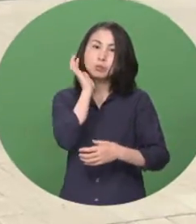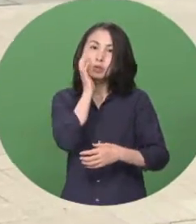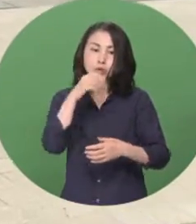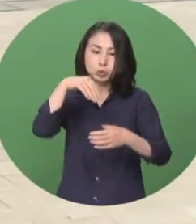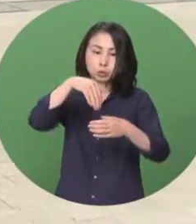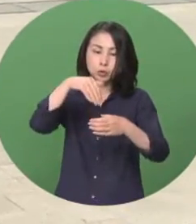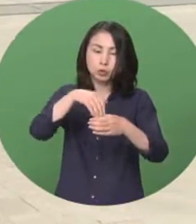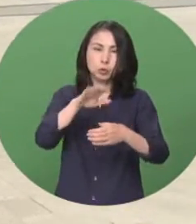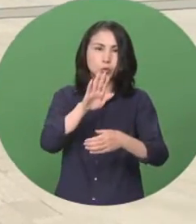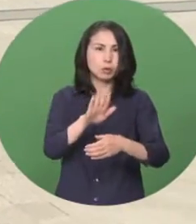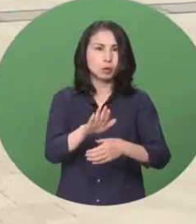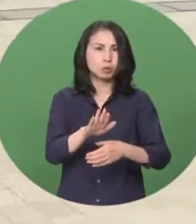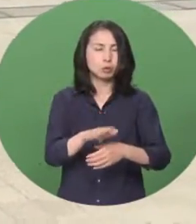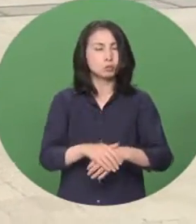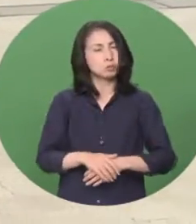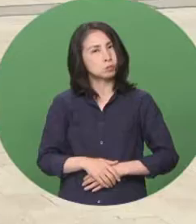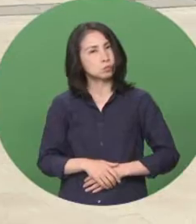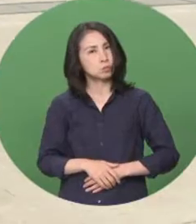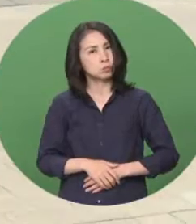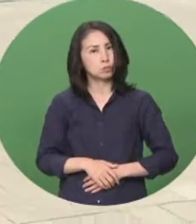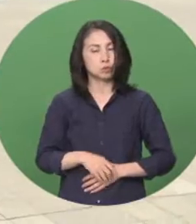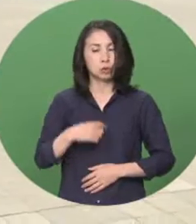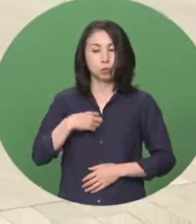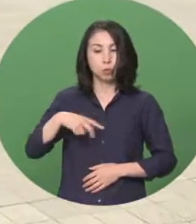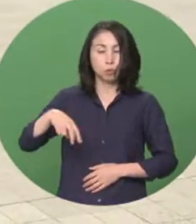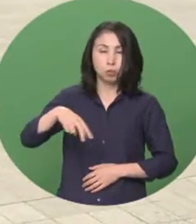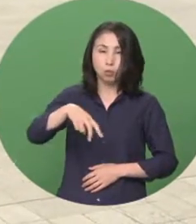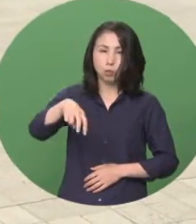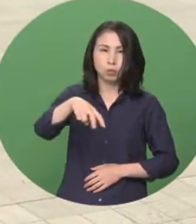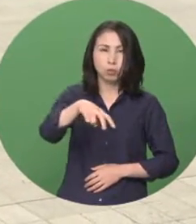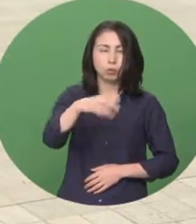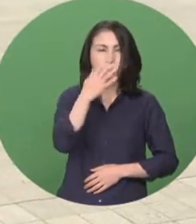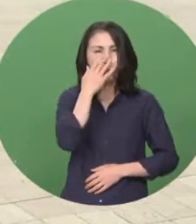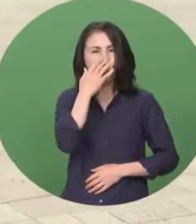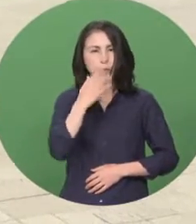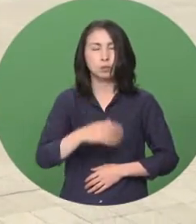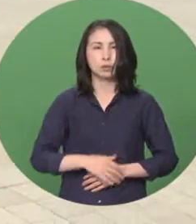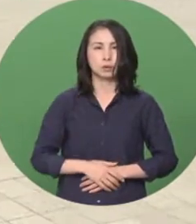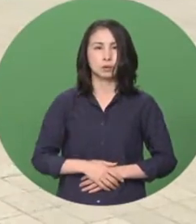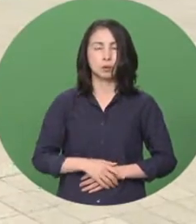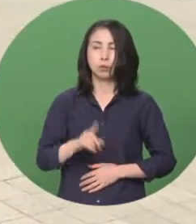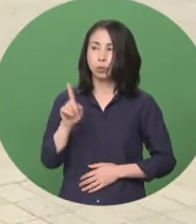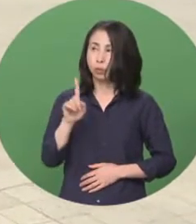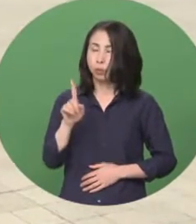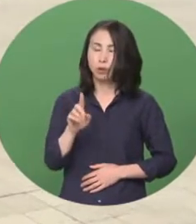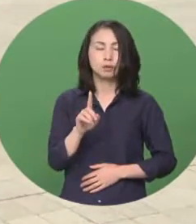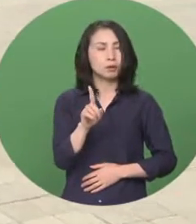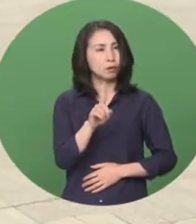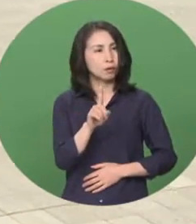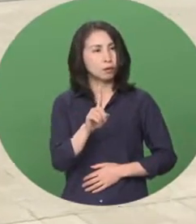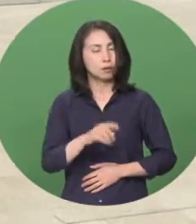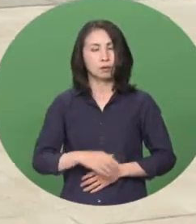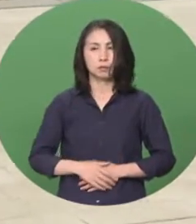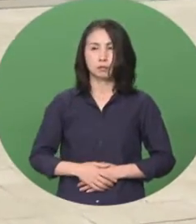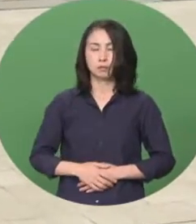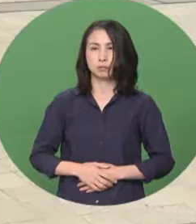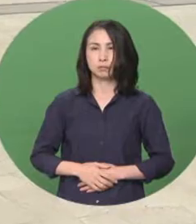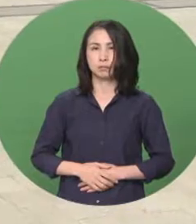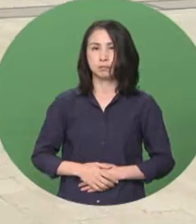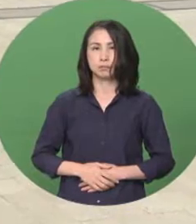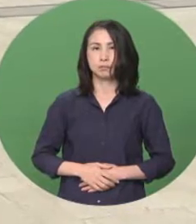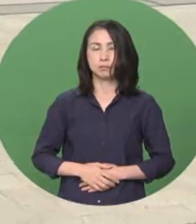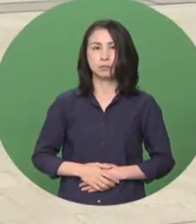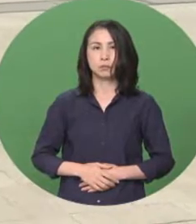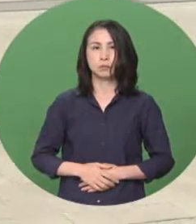しょ？さっきも通ってたんですよ。どこにあるんやろう。